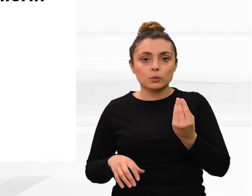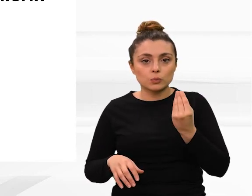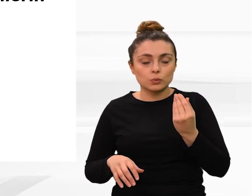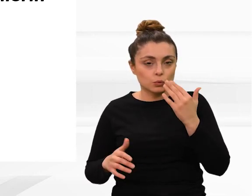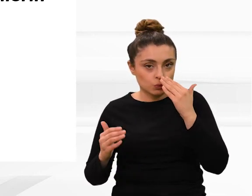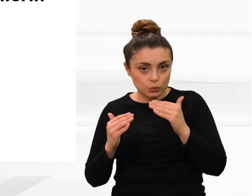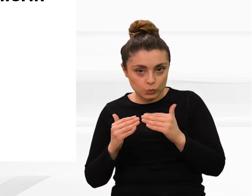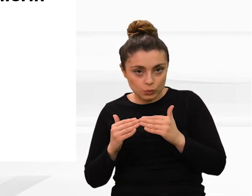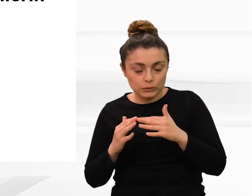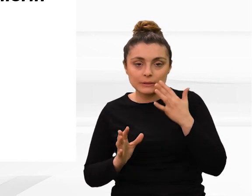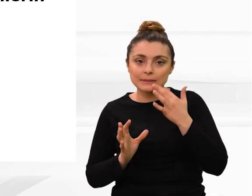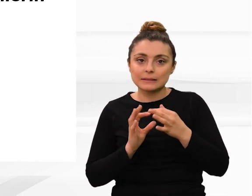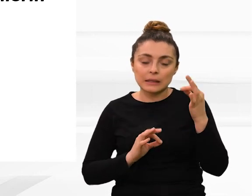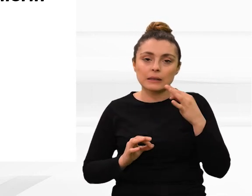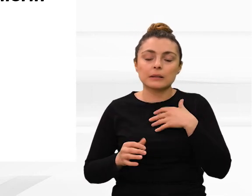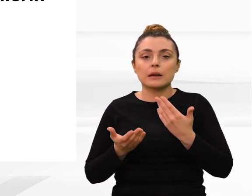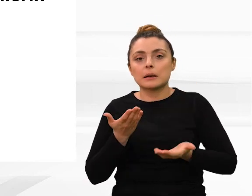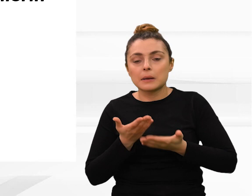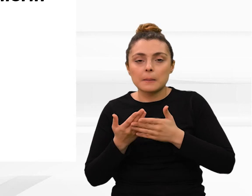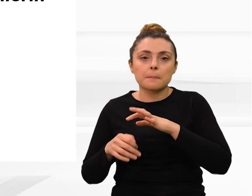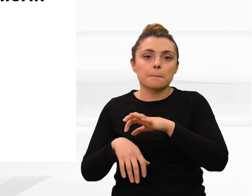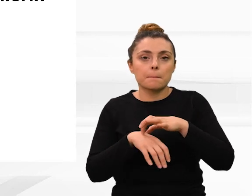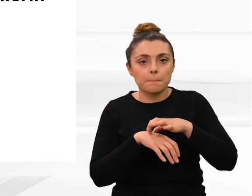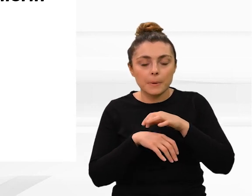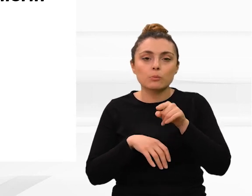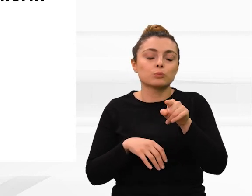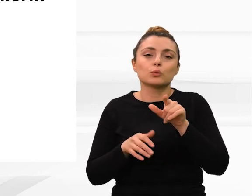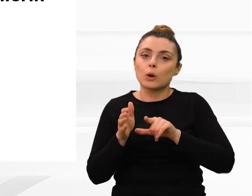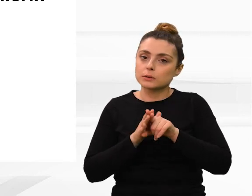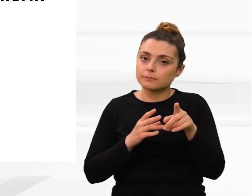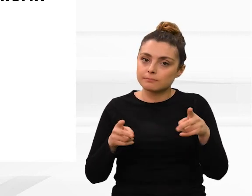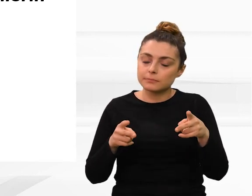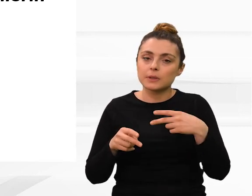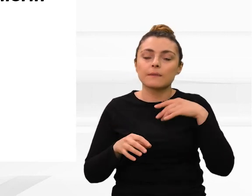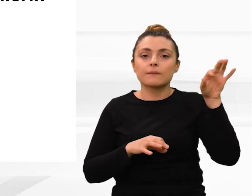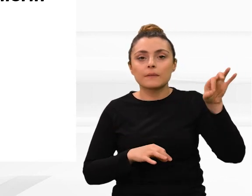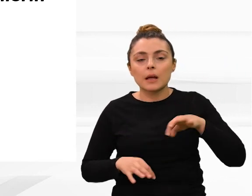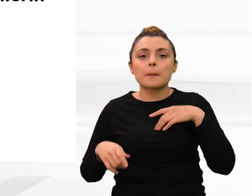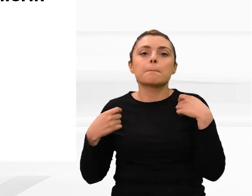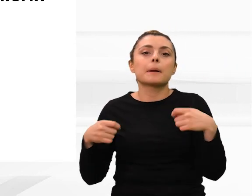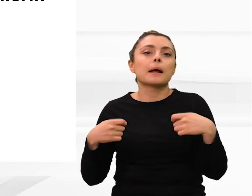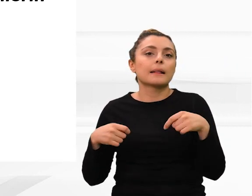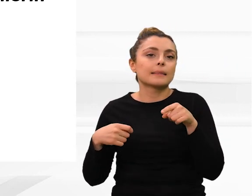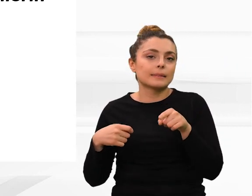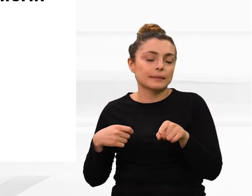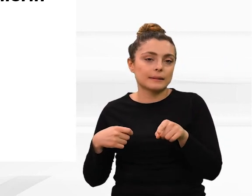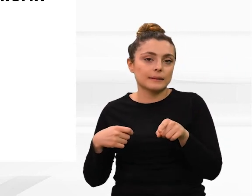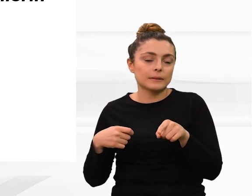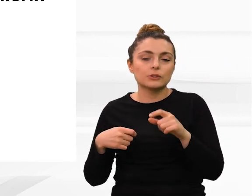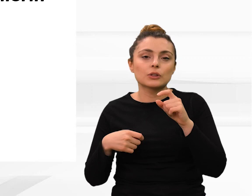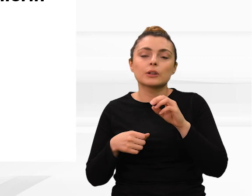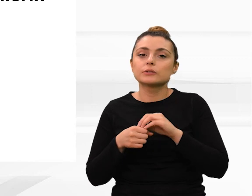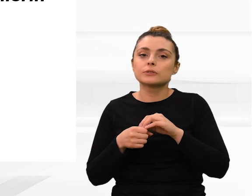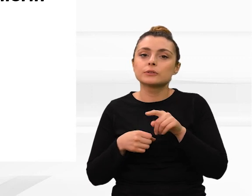şekilde uygulayarak insanlara rehberlik etmişlerdir Evet buna da ulaşabiliyoruz dahi pratiğe dökmüş lerdir bir C